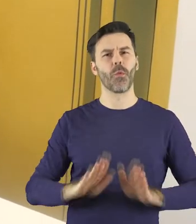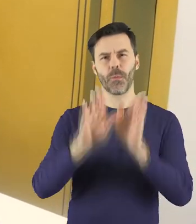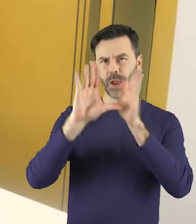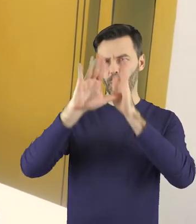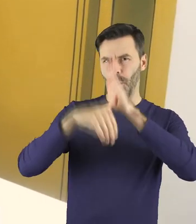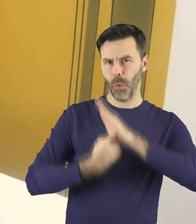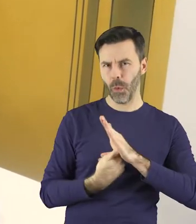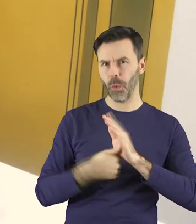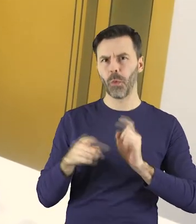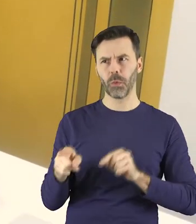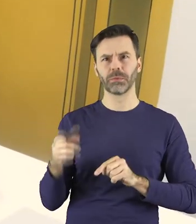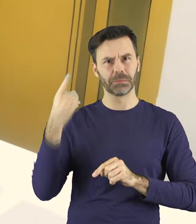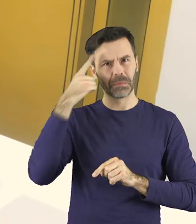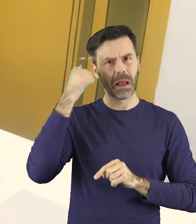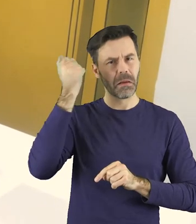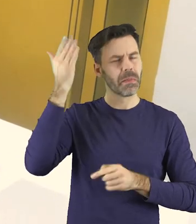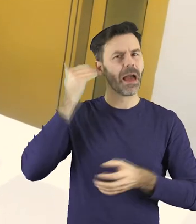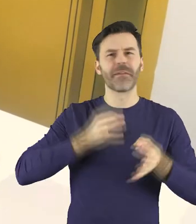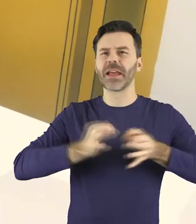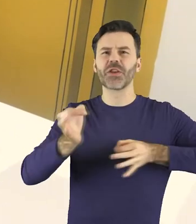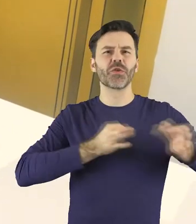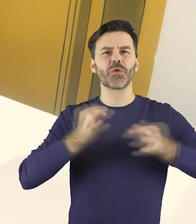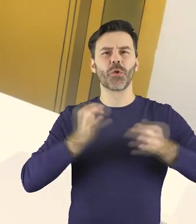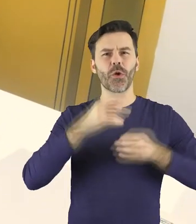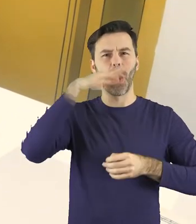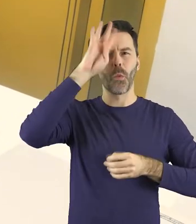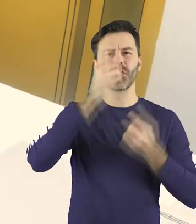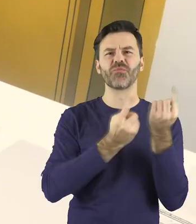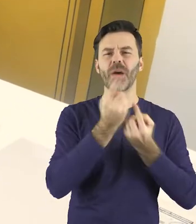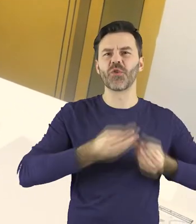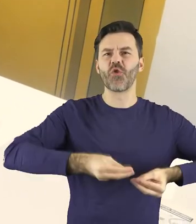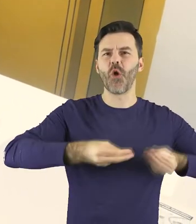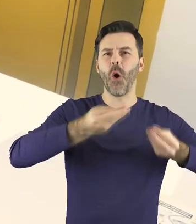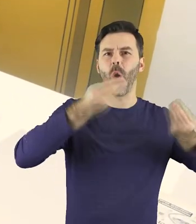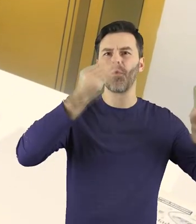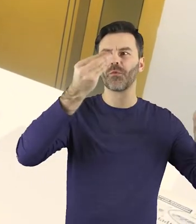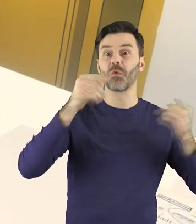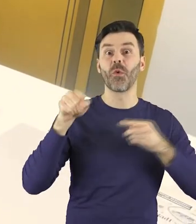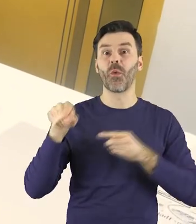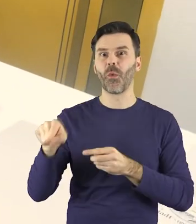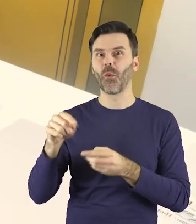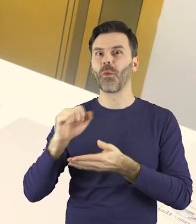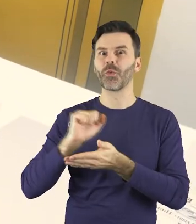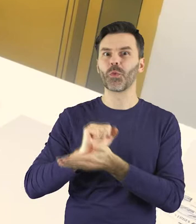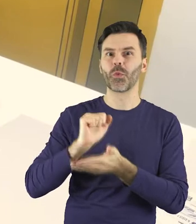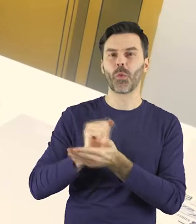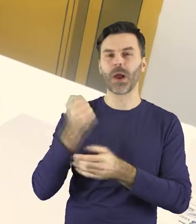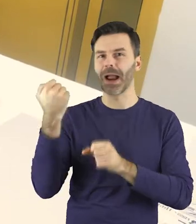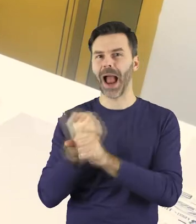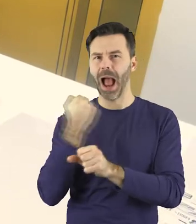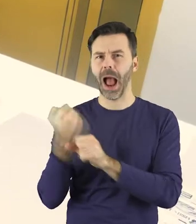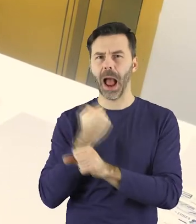Ten cichy świadek historii rozwoju Łodzi przemysłowej towarzyszył rozwojowi łódzkiego przemysłu